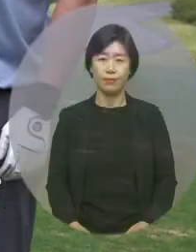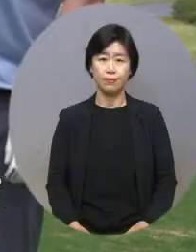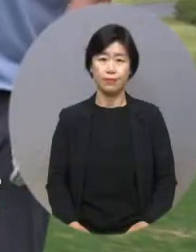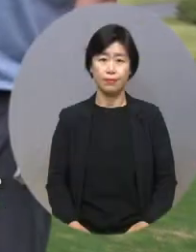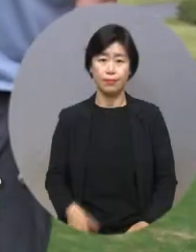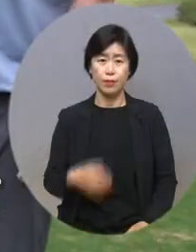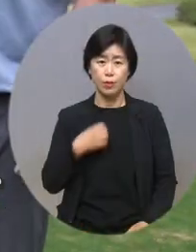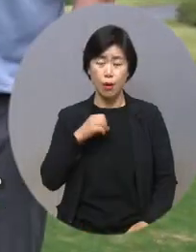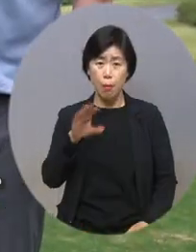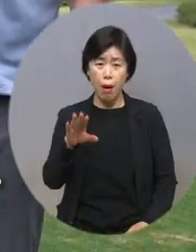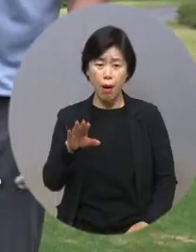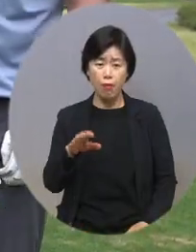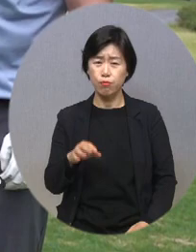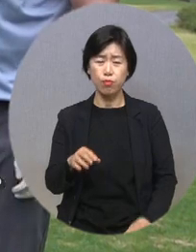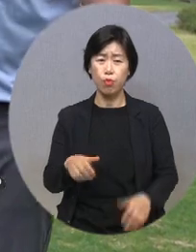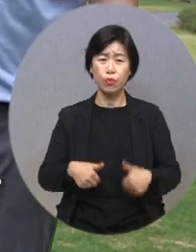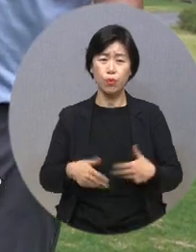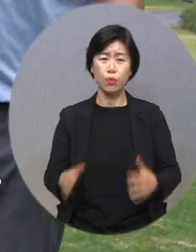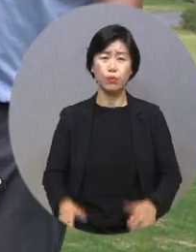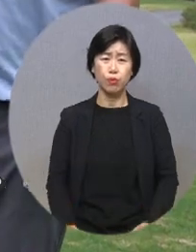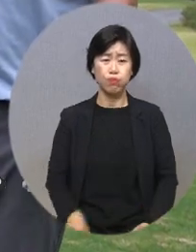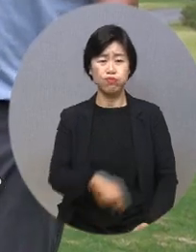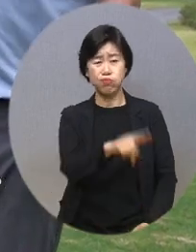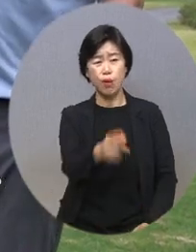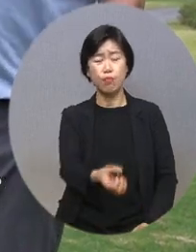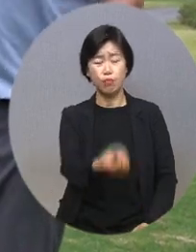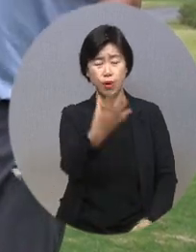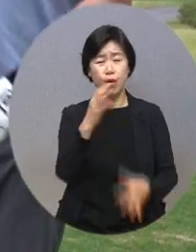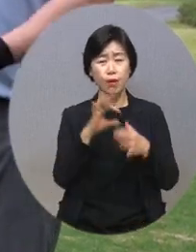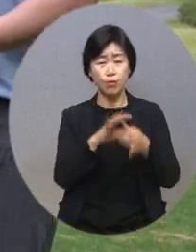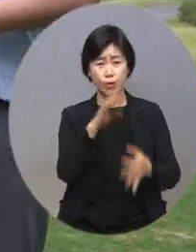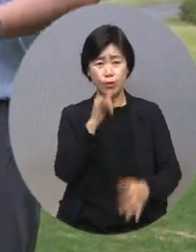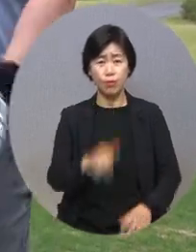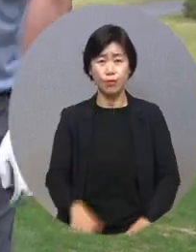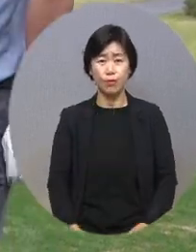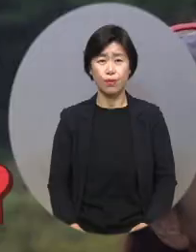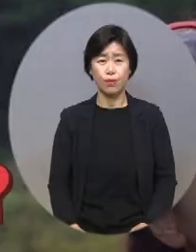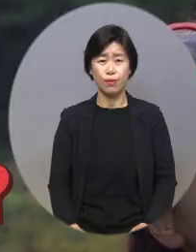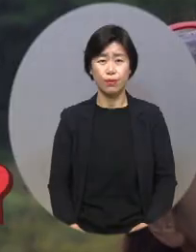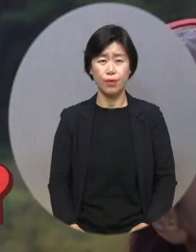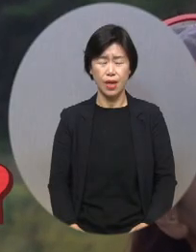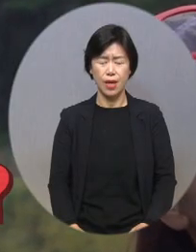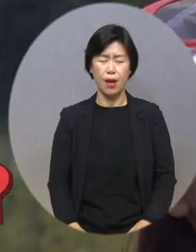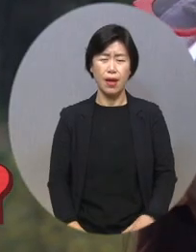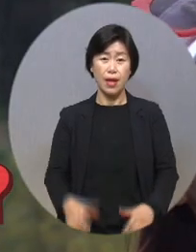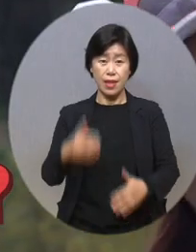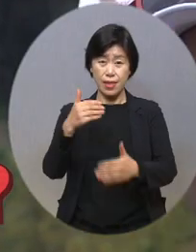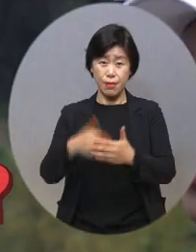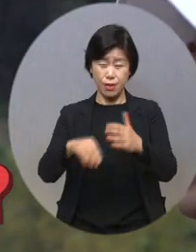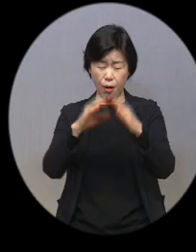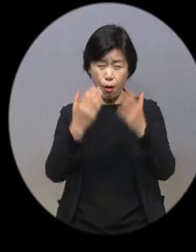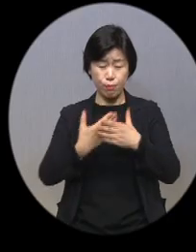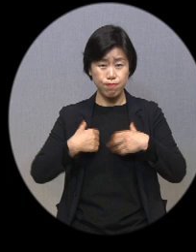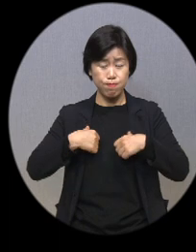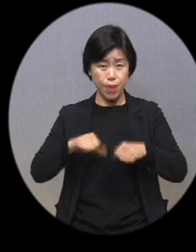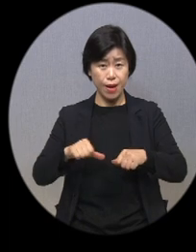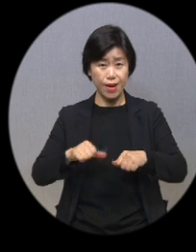어차피 이 팀이 이긴 건데. 근데 뭐 할 말 있어? 없잖아. 없어요, 없어요. 할 말이 없어. 아니 이제 다 기법밖에 진적이 다 없잖아. 뭐 진적 있나?